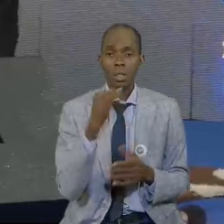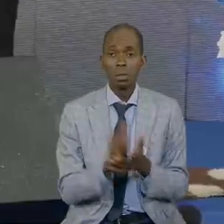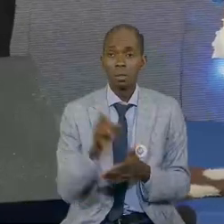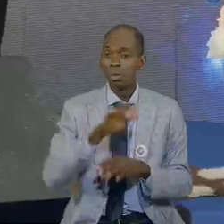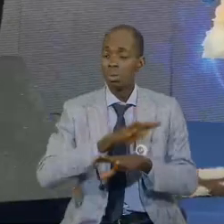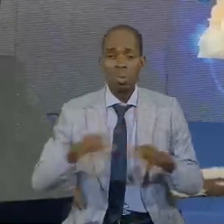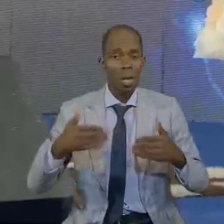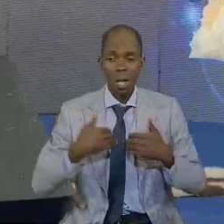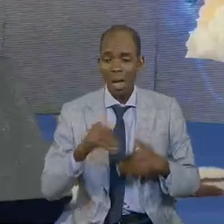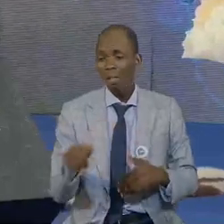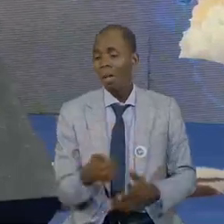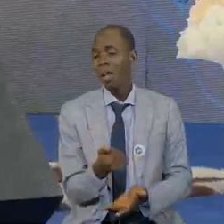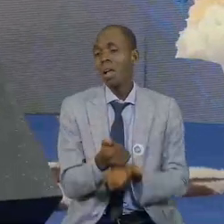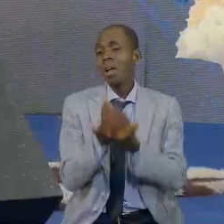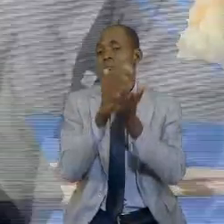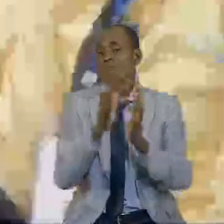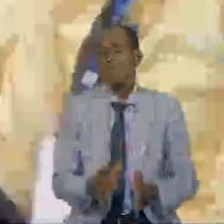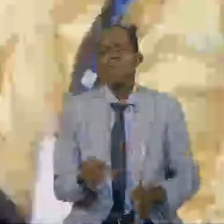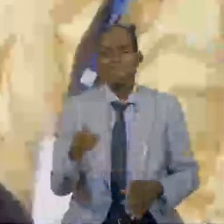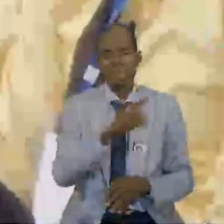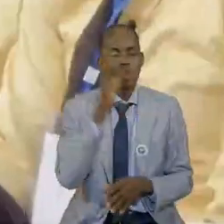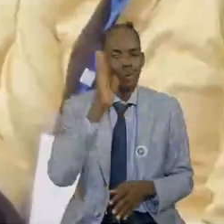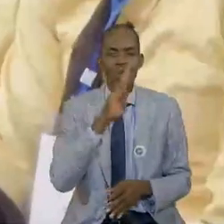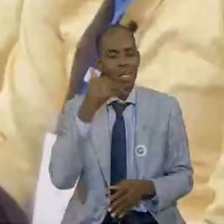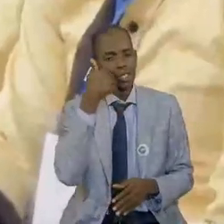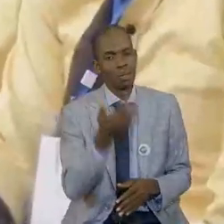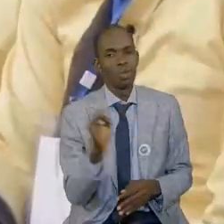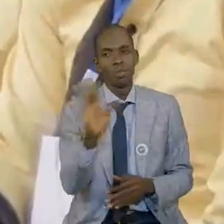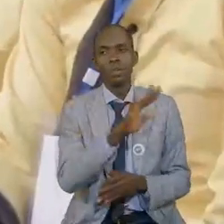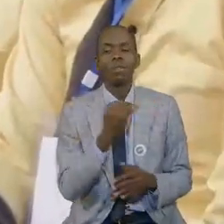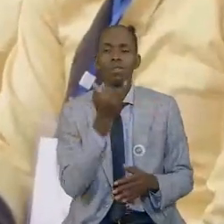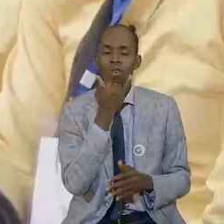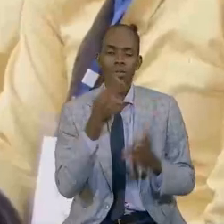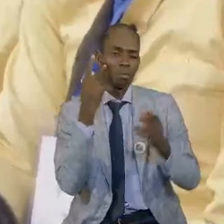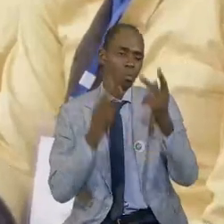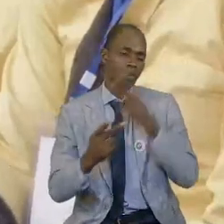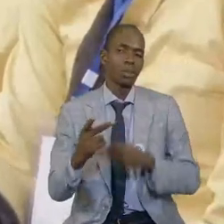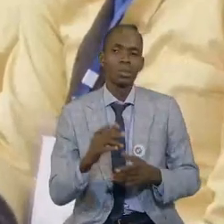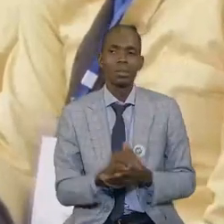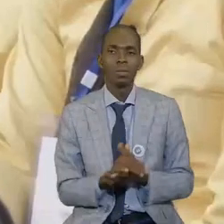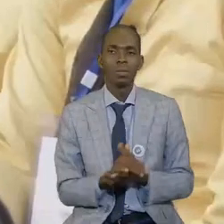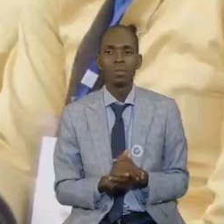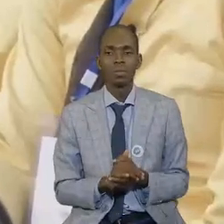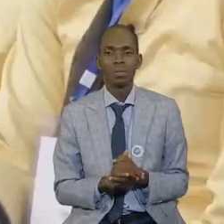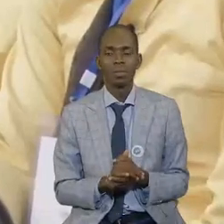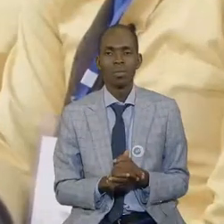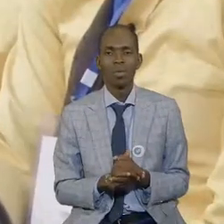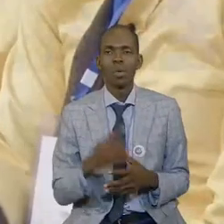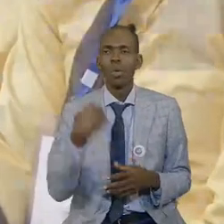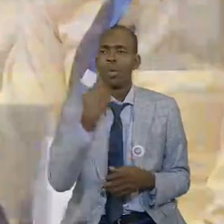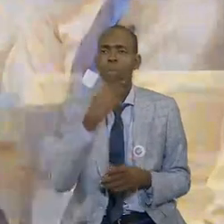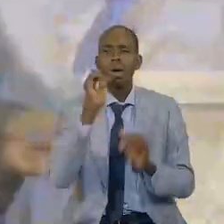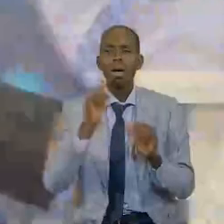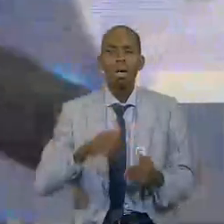any helper? They'll be ashamed of that prophecy. Ils ont dit que tu n'as aucun secours. Ils auront honte de cette prophétie. Stop